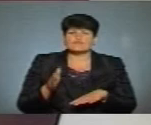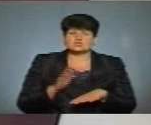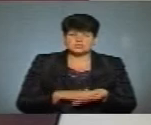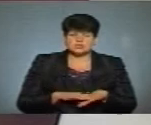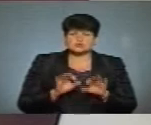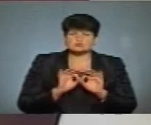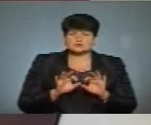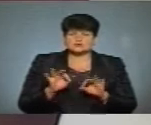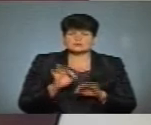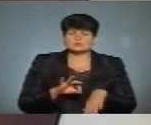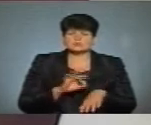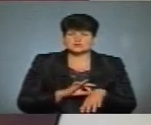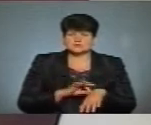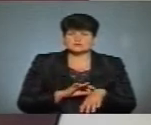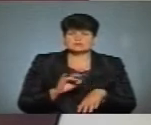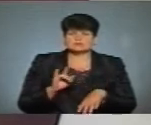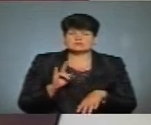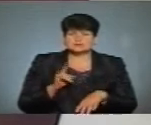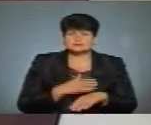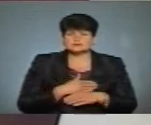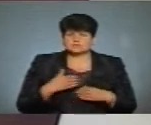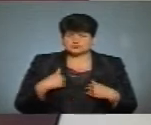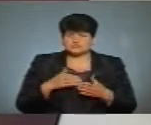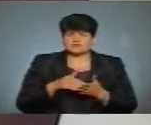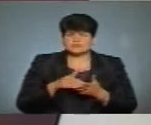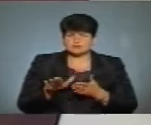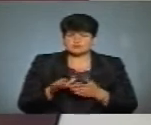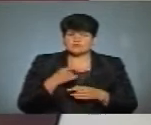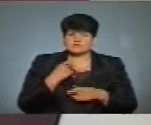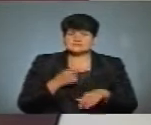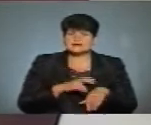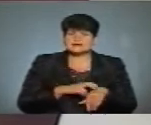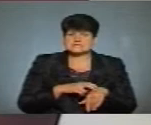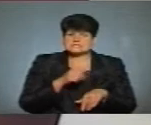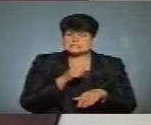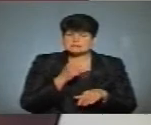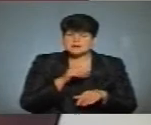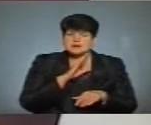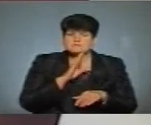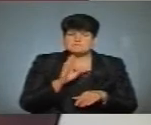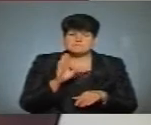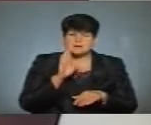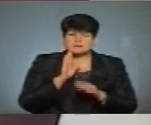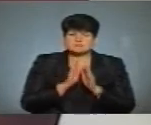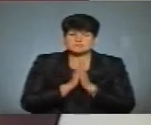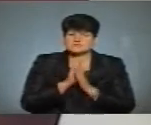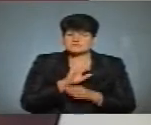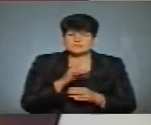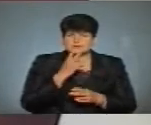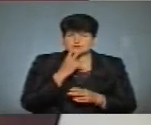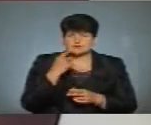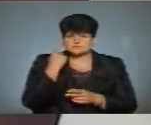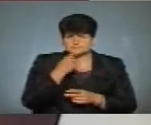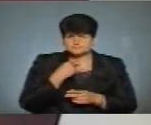про діагноз дитини Анатолій Корицький відмовився, каже, це лікарська таємниця. Мати хлопця Наталія Чорна попросила не показувати